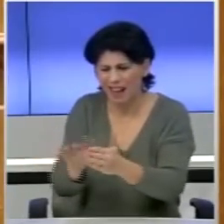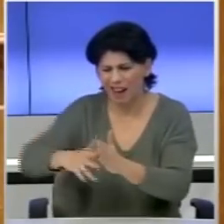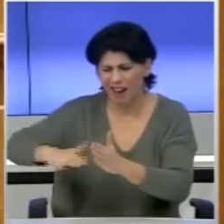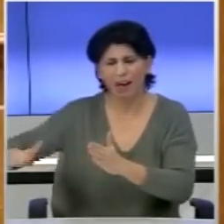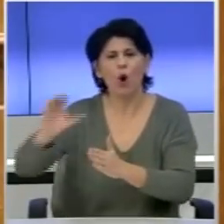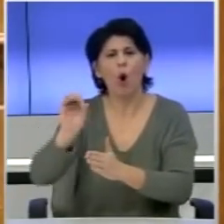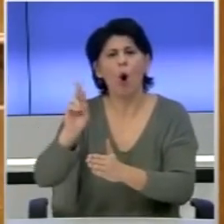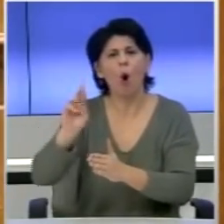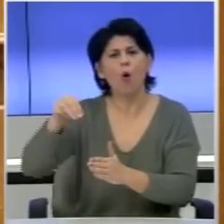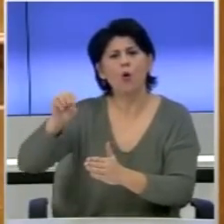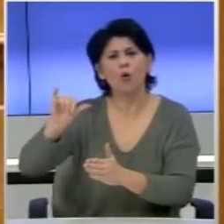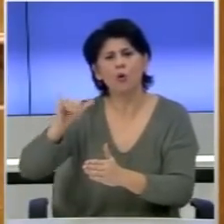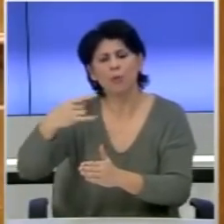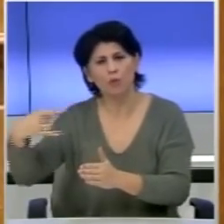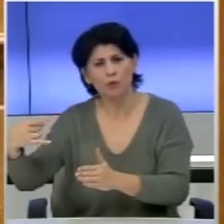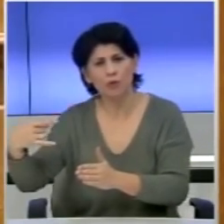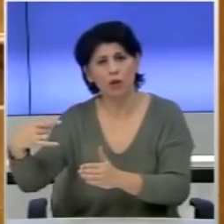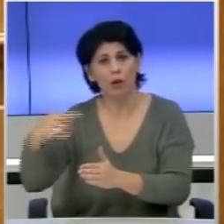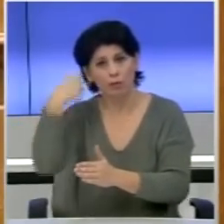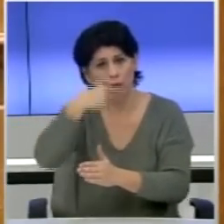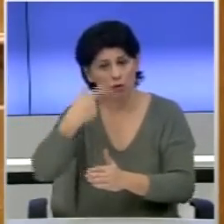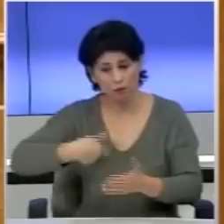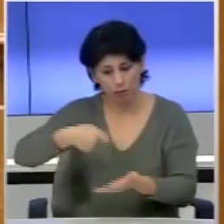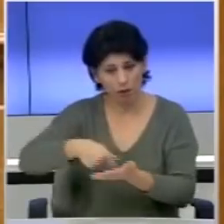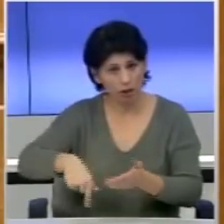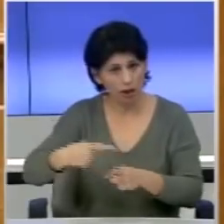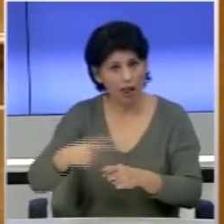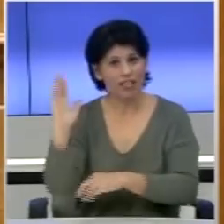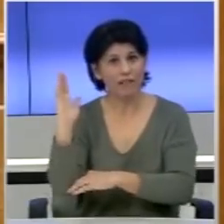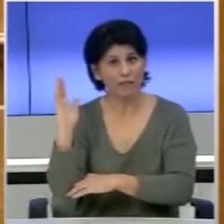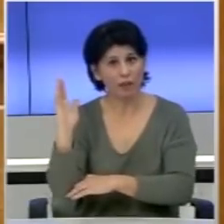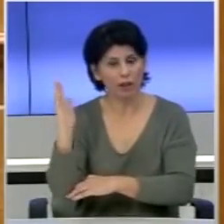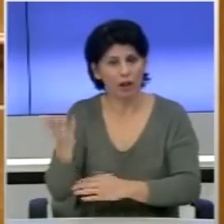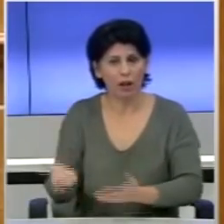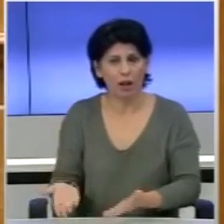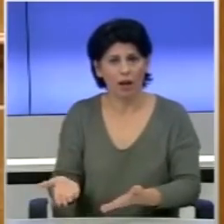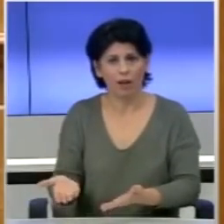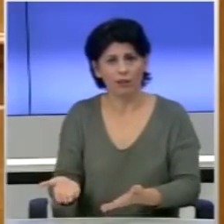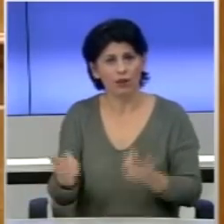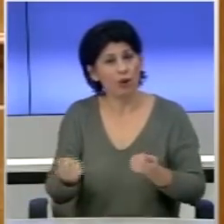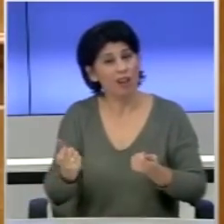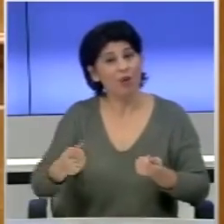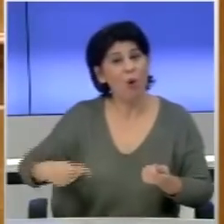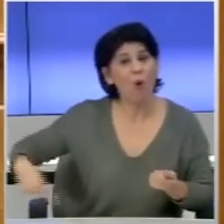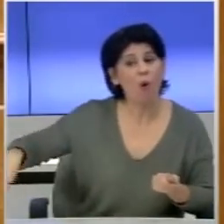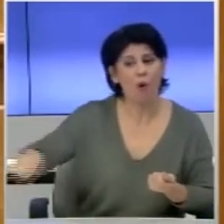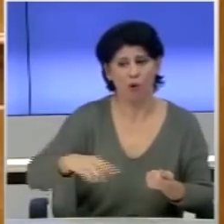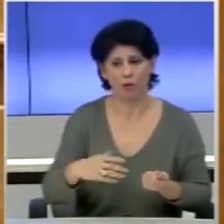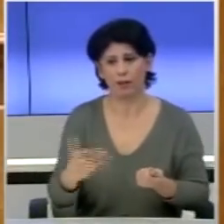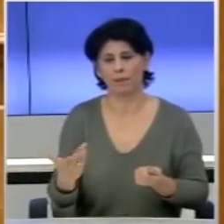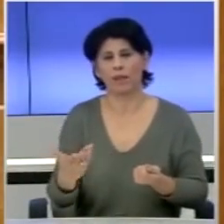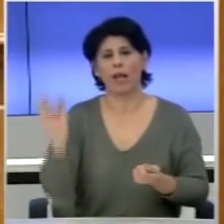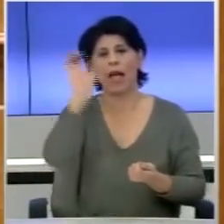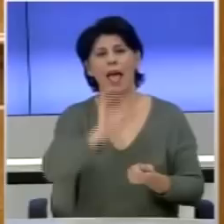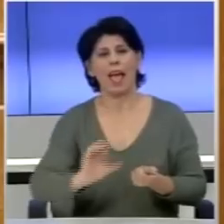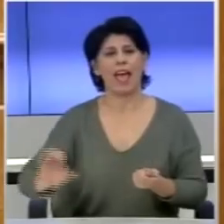ψήνεται συμμετοχή με προσωπικό των ενόπλων δυνάμεων της χώρας και στη Λιβύη. Και αυτό το κάνετε όλοι σας ή του